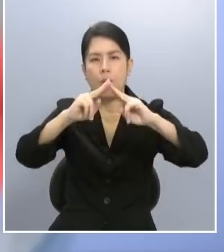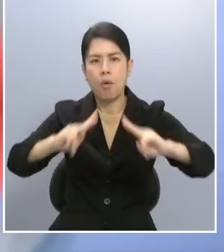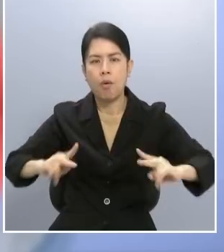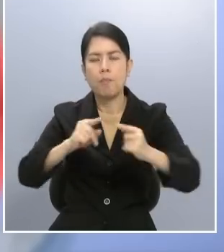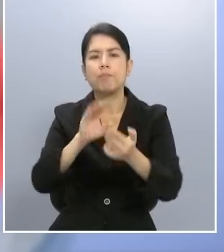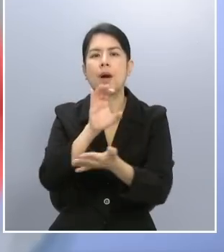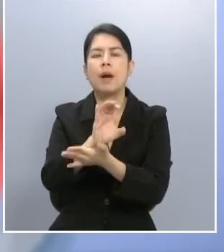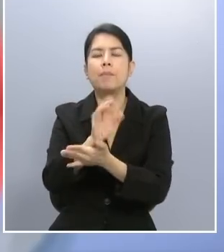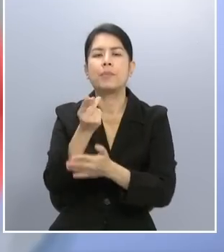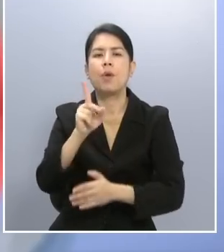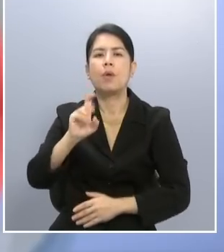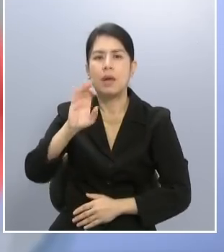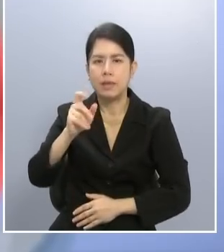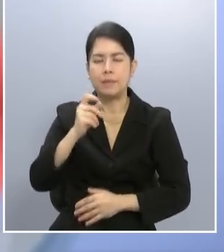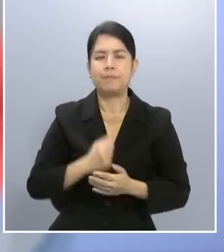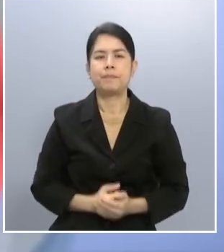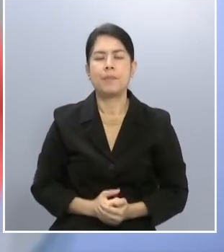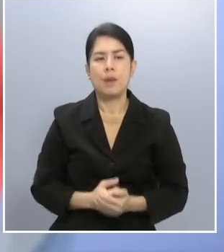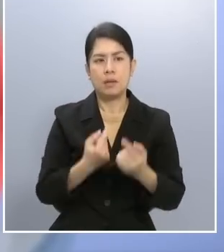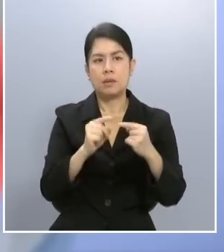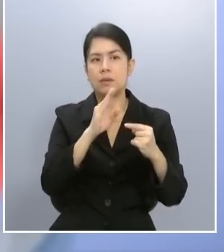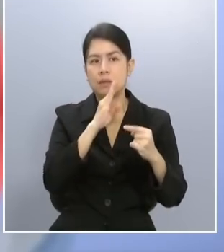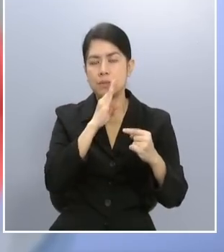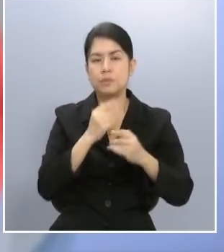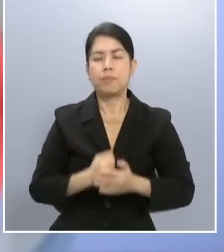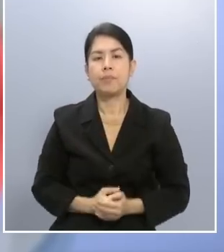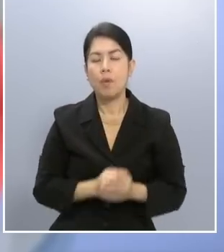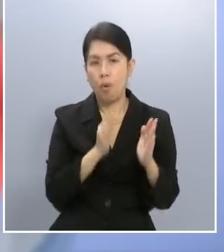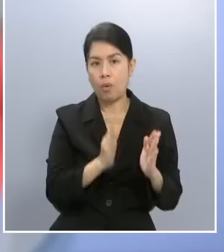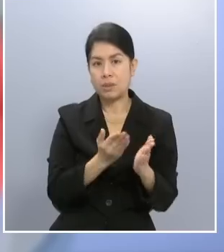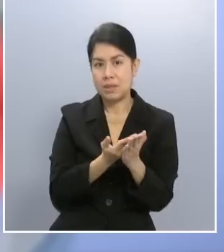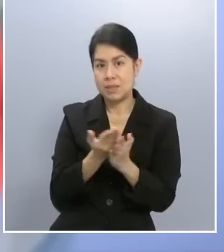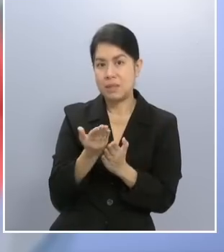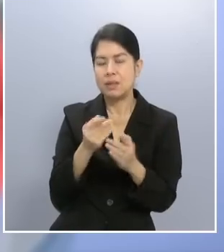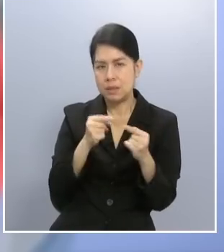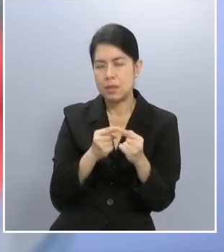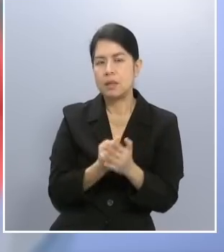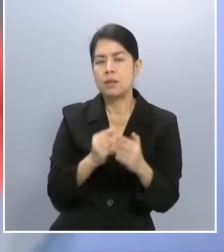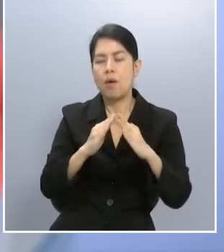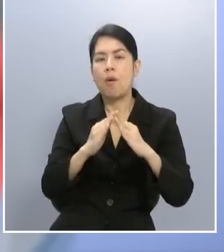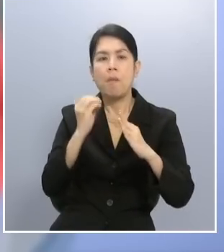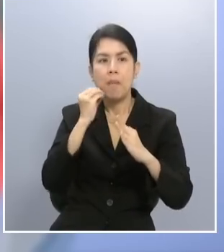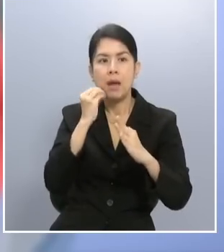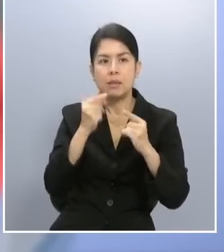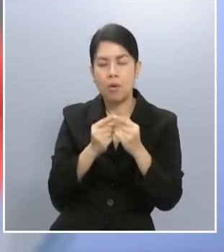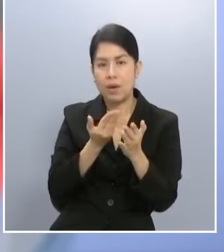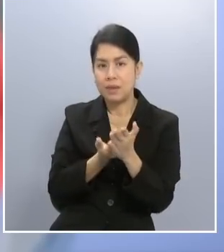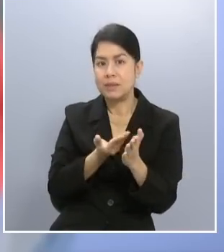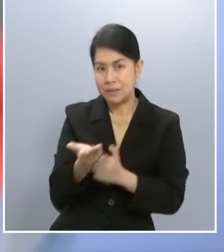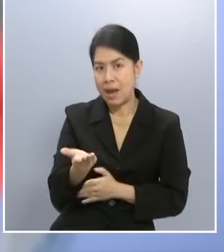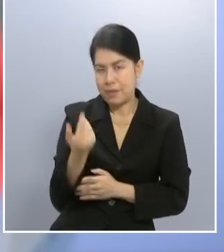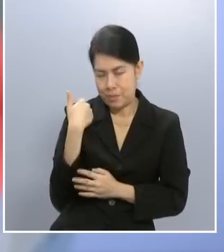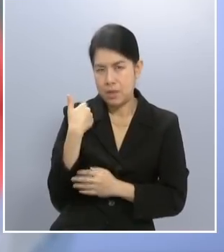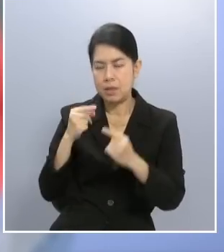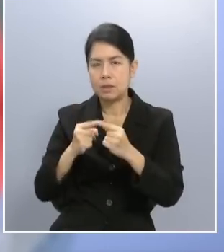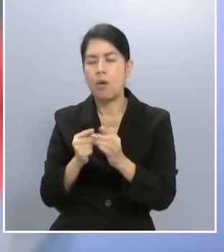บ้านหลังเนี้ยจะขาดก็แต่เมื่อทางฝั่งของผู้ซื้อใหม่เนี่ยเอาเงินมาจ่ายทั้งหมดมันก็จะขาดจากการเป็นเจ้าของของเจ้าของบ้าน